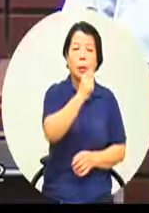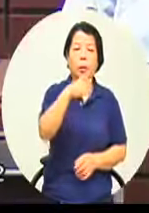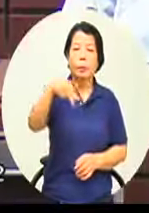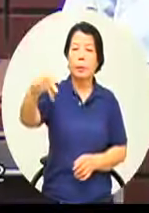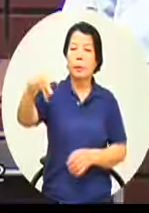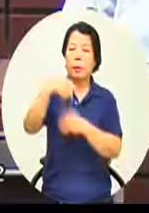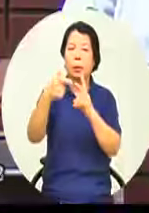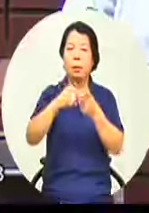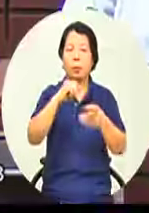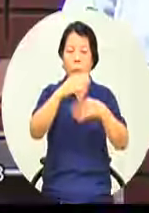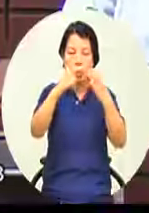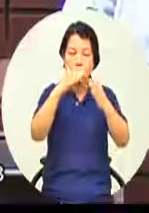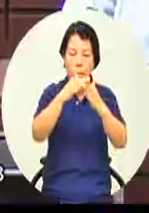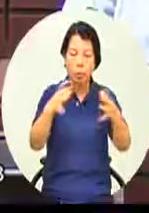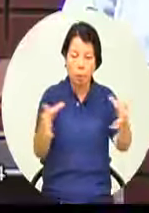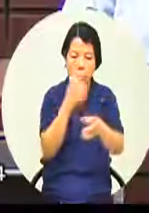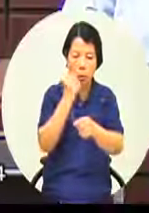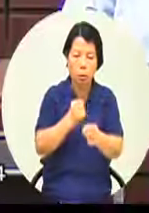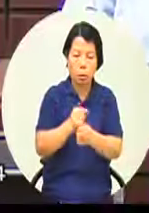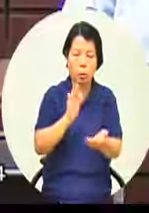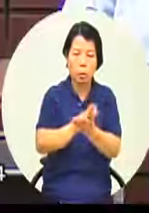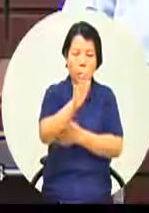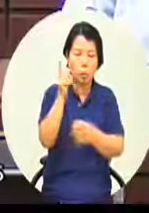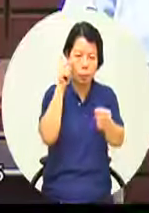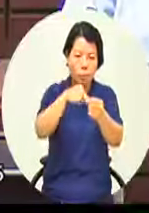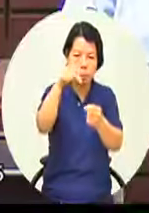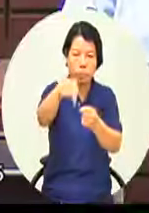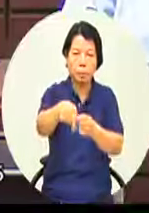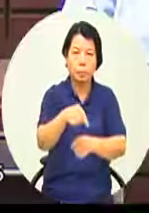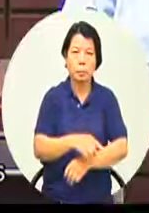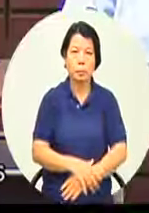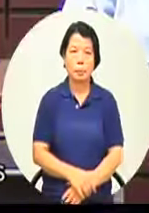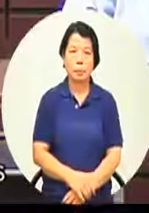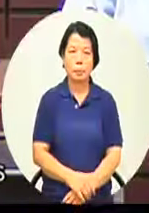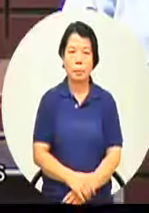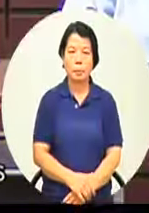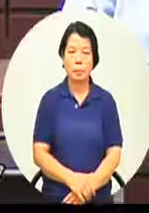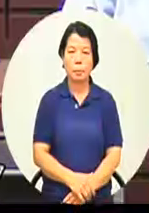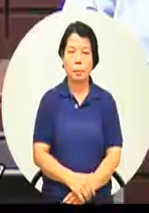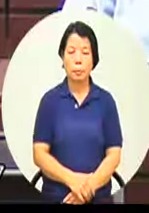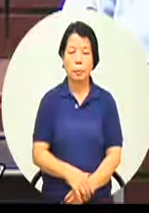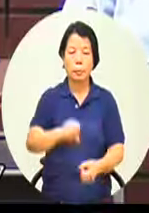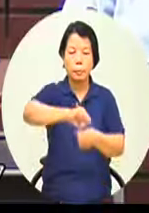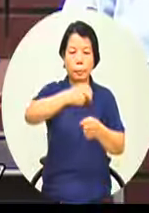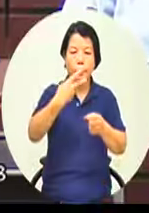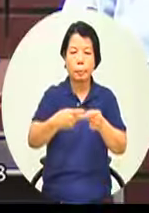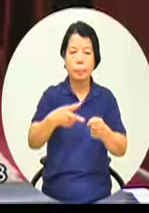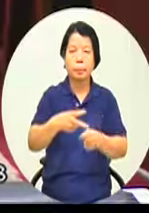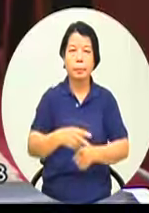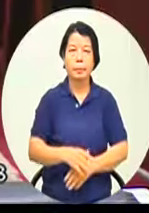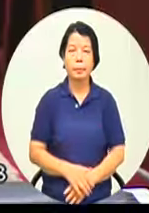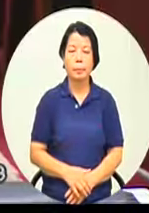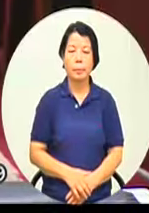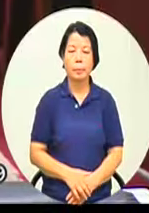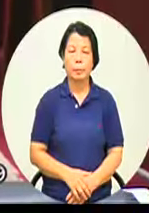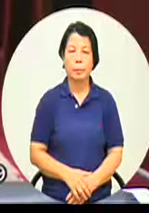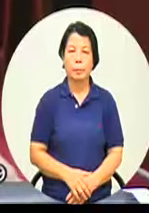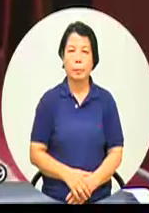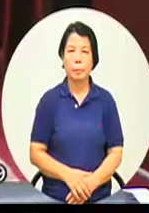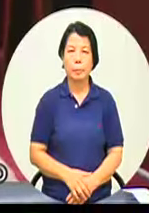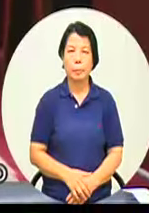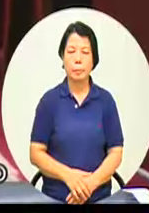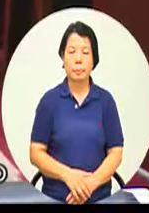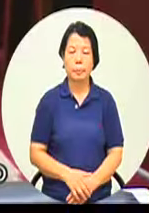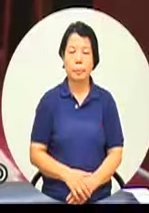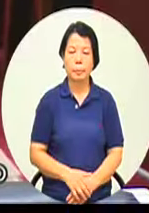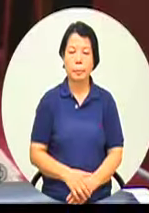所以说变成这是我们未来推动的方向。 好，两分钟。 谢谢主席哈，所以局